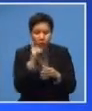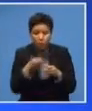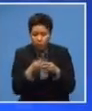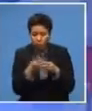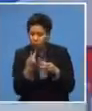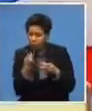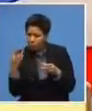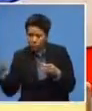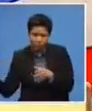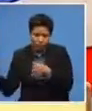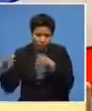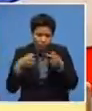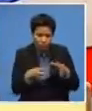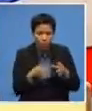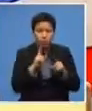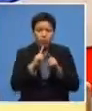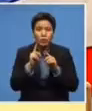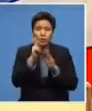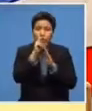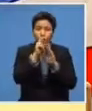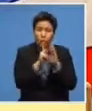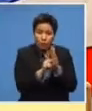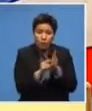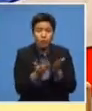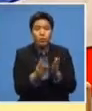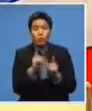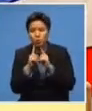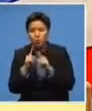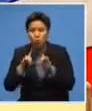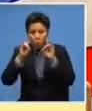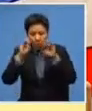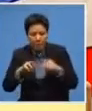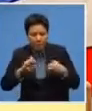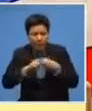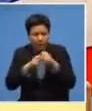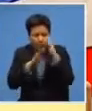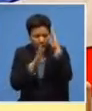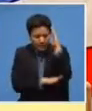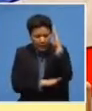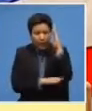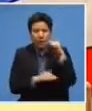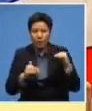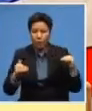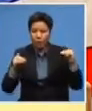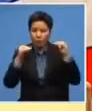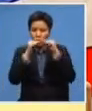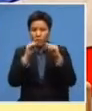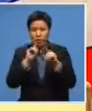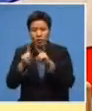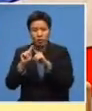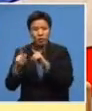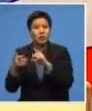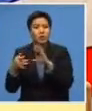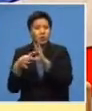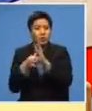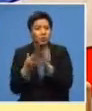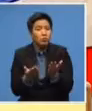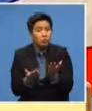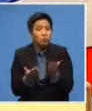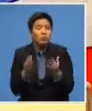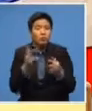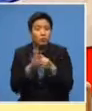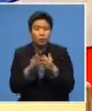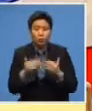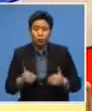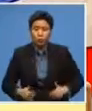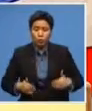ไม่จบหรอกครับมันต้องพูดทั้งกฎหมายทั้งความรุนแรงทั้งความเป็นธรรมความชอบธรรมและเรื่องของ